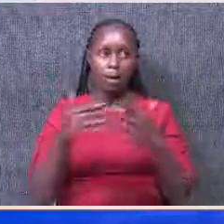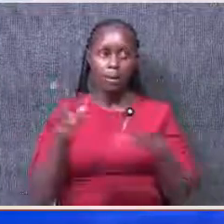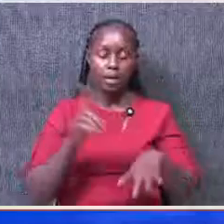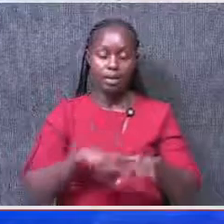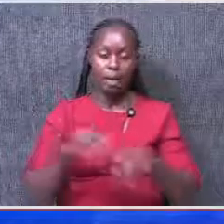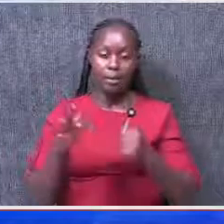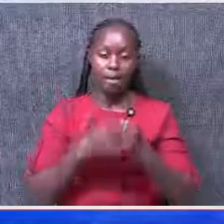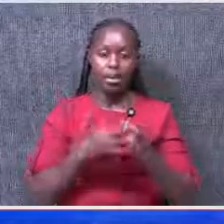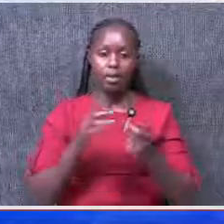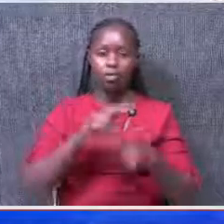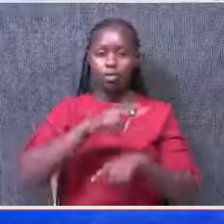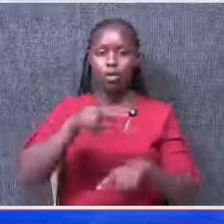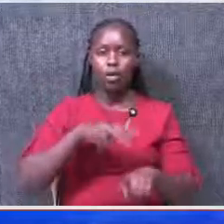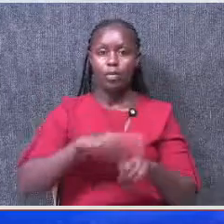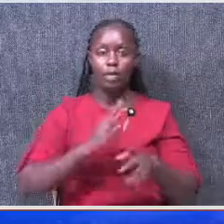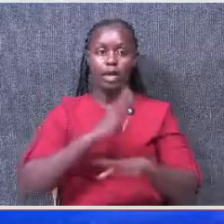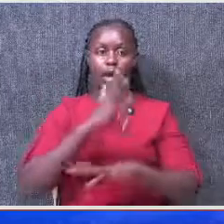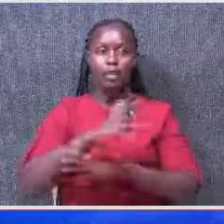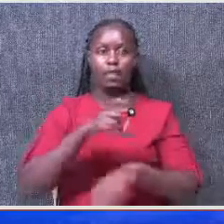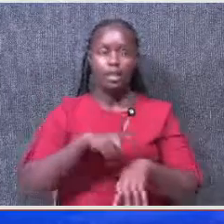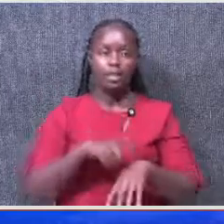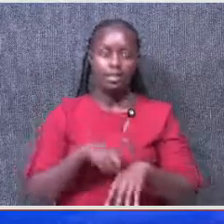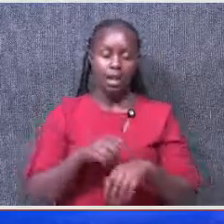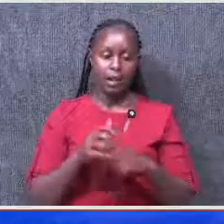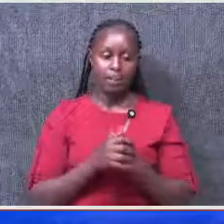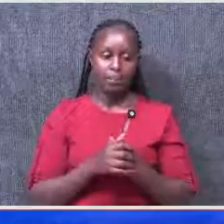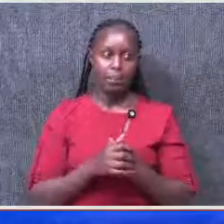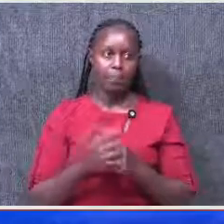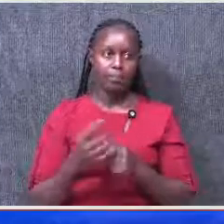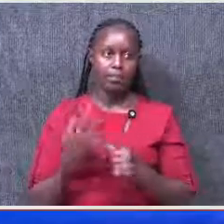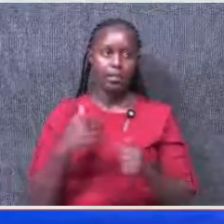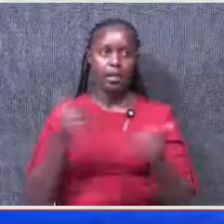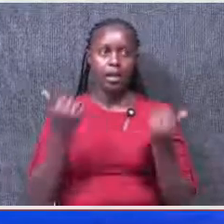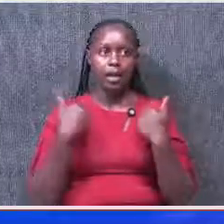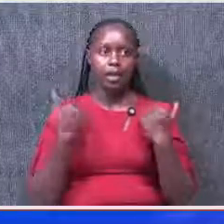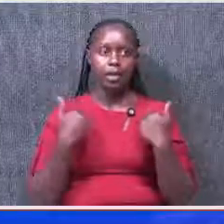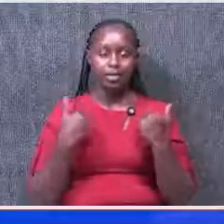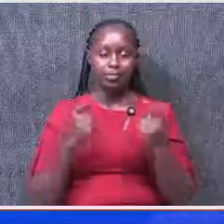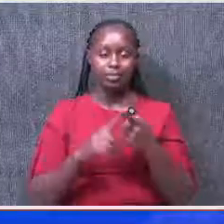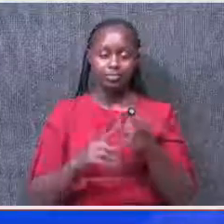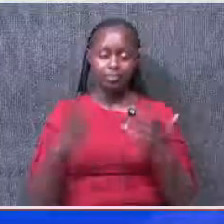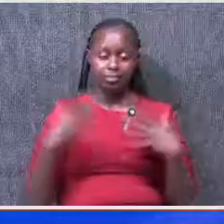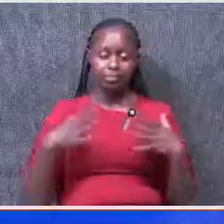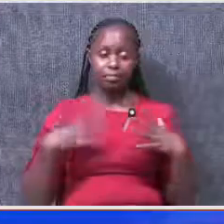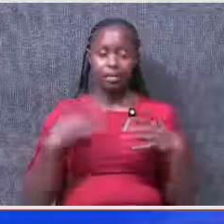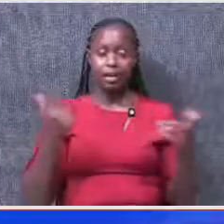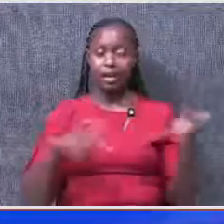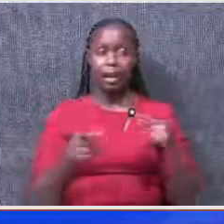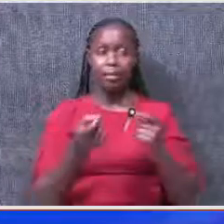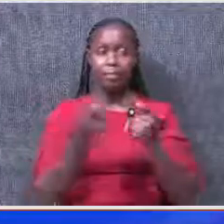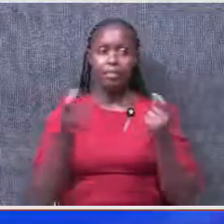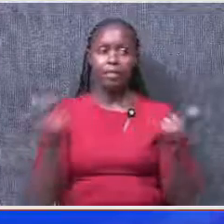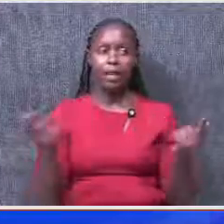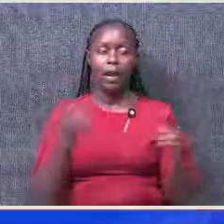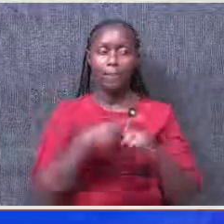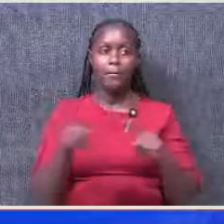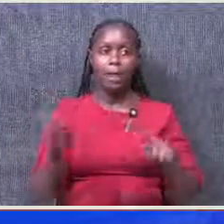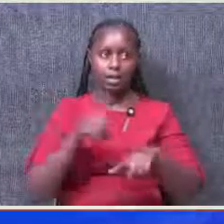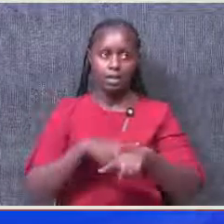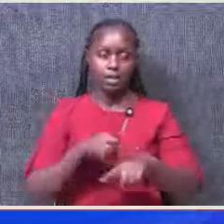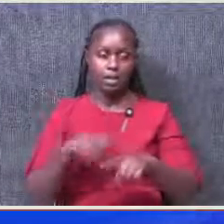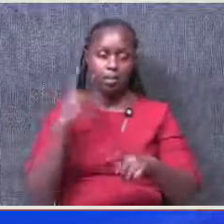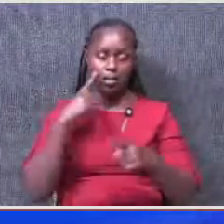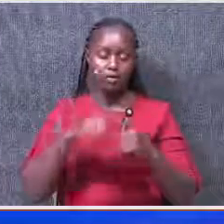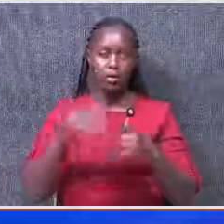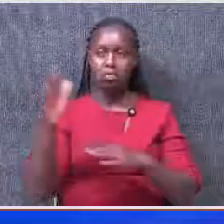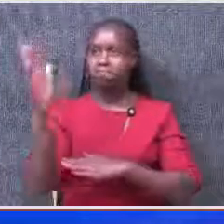a.m., 2 hours after the scheduled time. Bui kulikuwa na turnout ndogo kidogo, lakini ikifika masaa ya